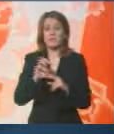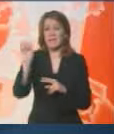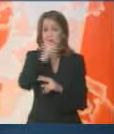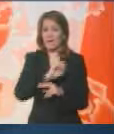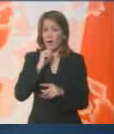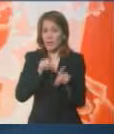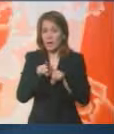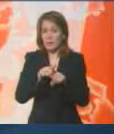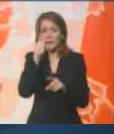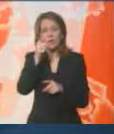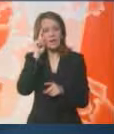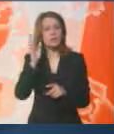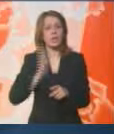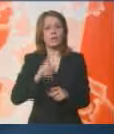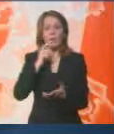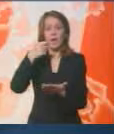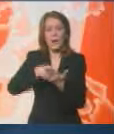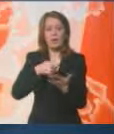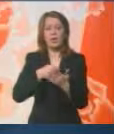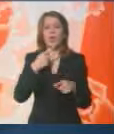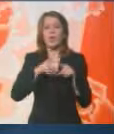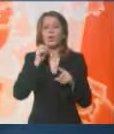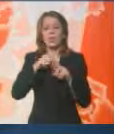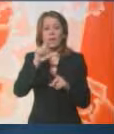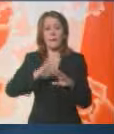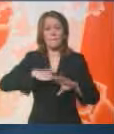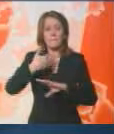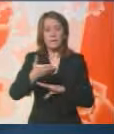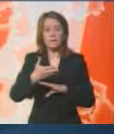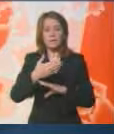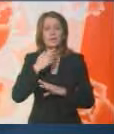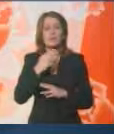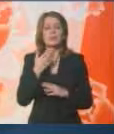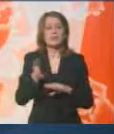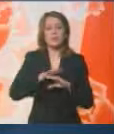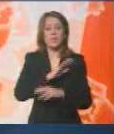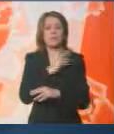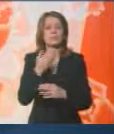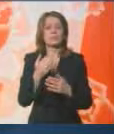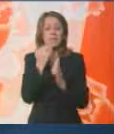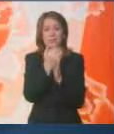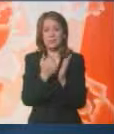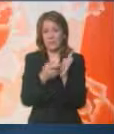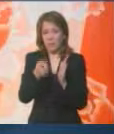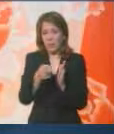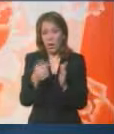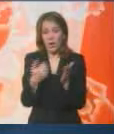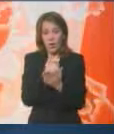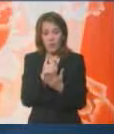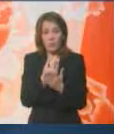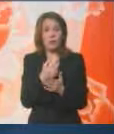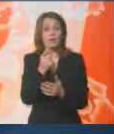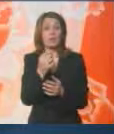I šta za to znači za građane koji su uplatili hotelski smeštaj posle stupanja na snagu ovog zakona? Pa to je jako teško predvideti, zato